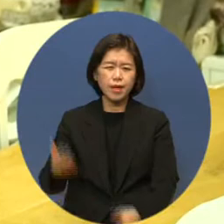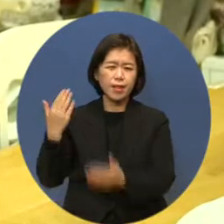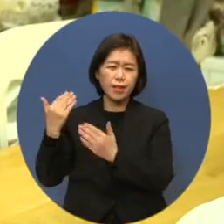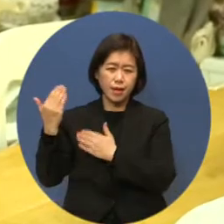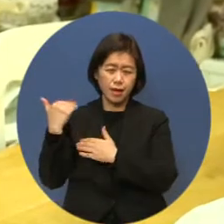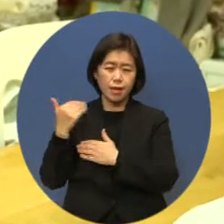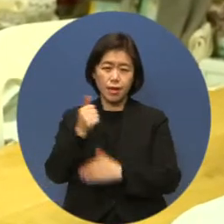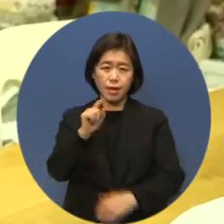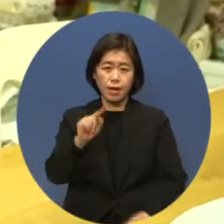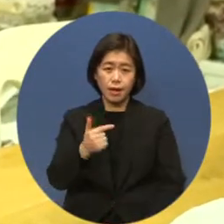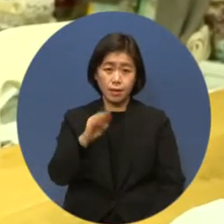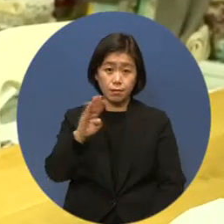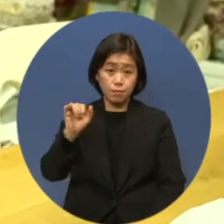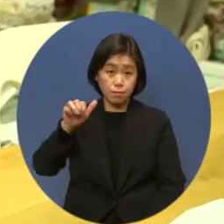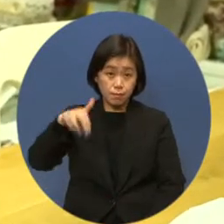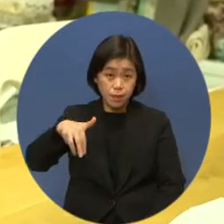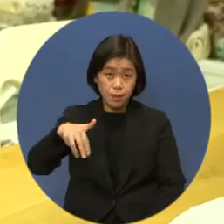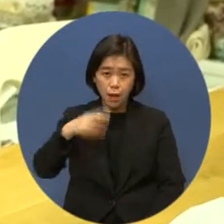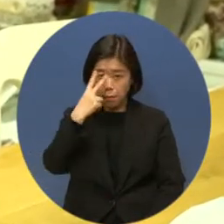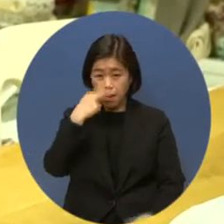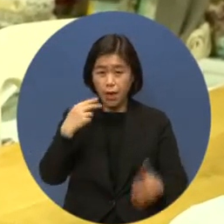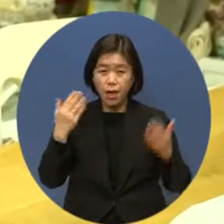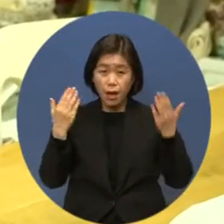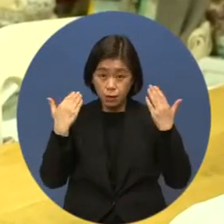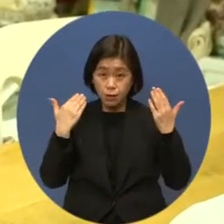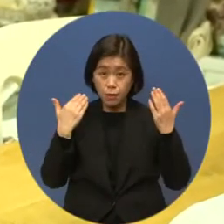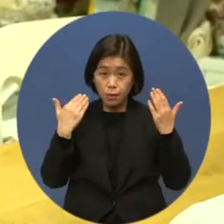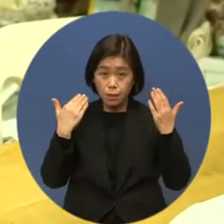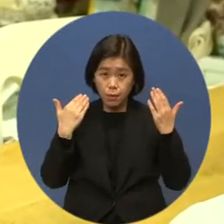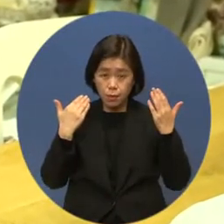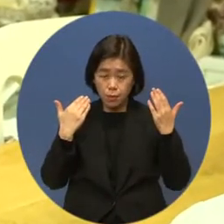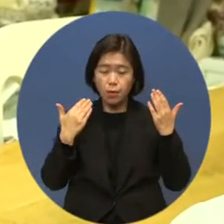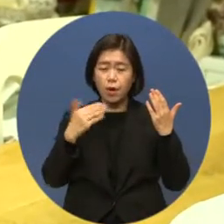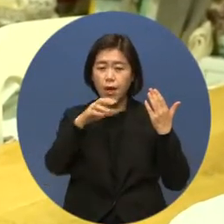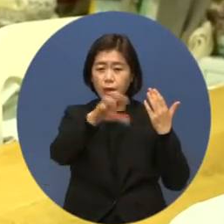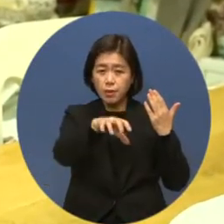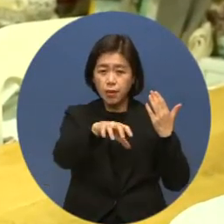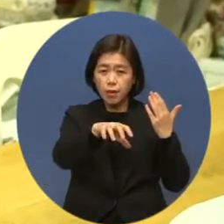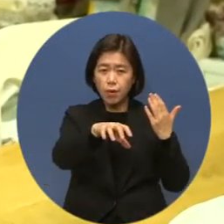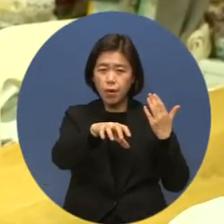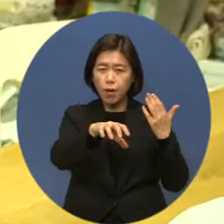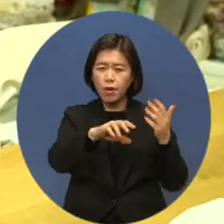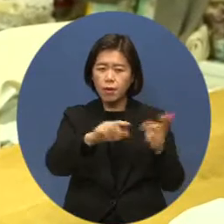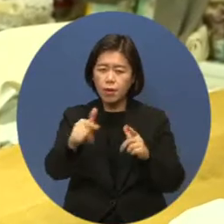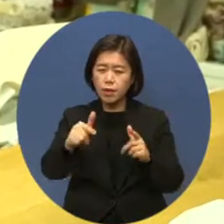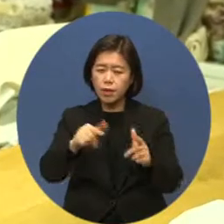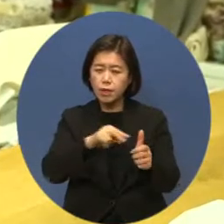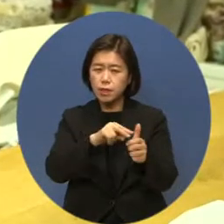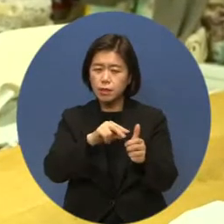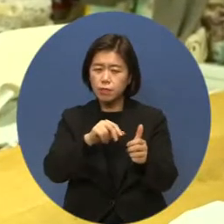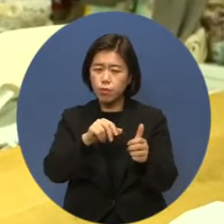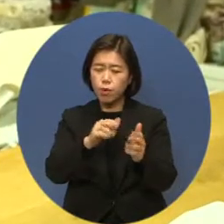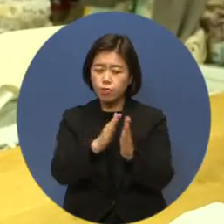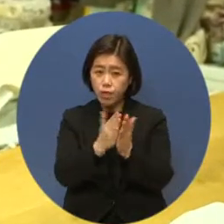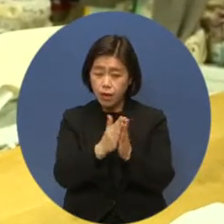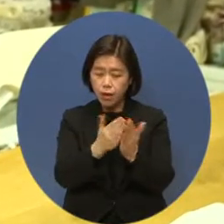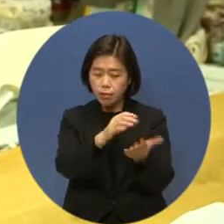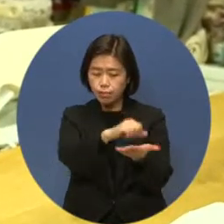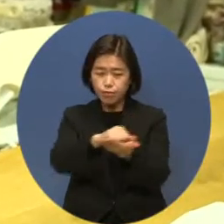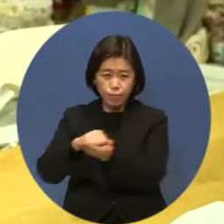한빛맹학교에서 이제 그 점자 촉각 교구제를 기증을 받았다고 하시더라고요. 한빛맹학교에서 분리된